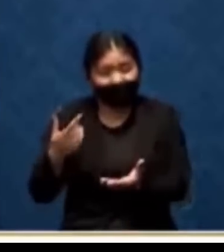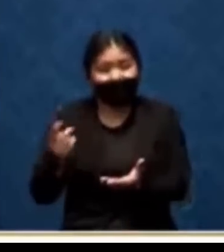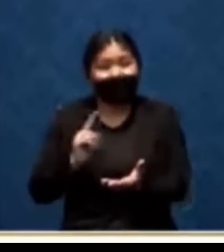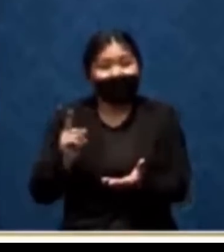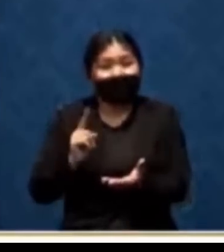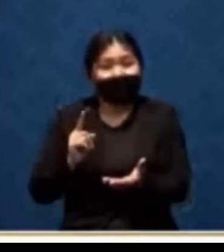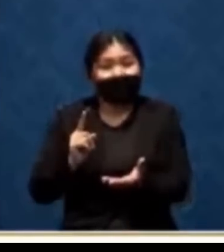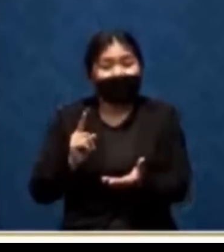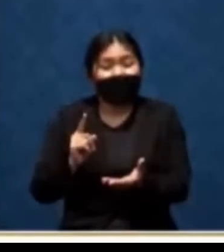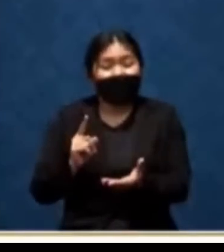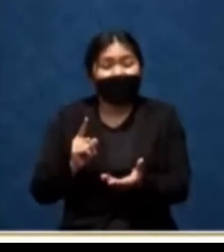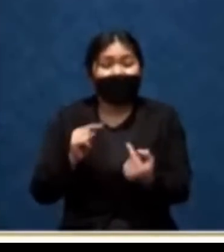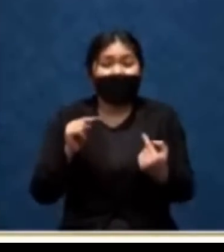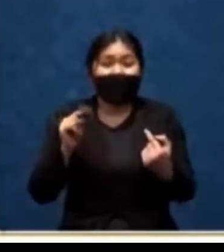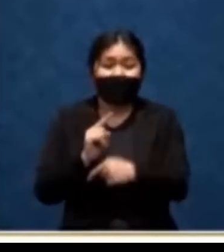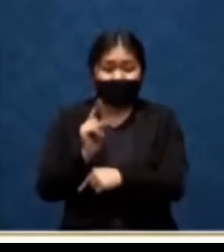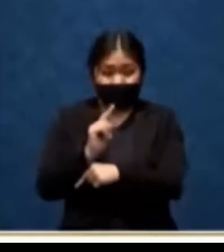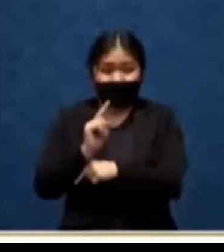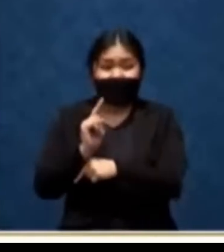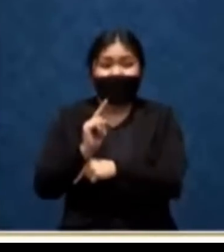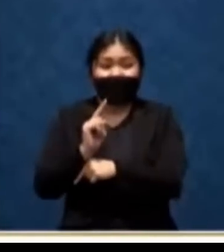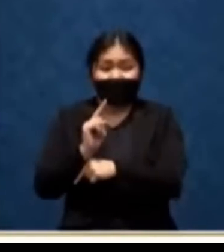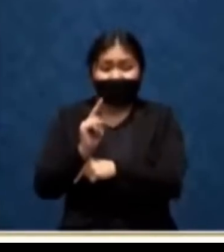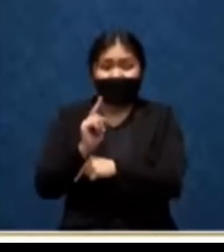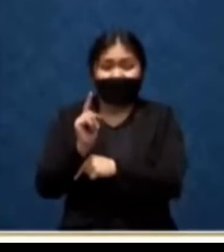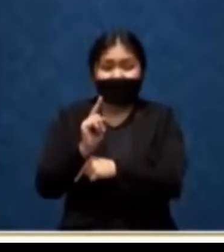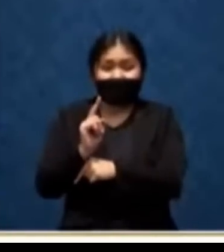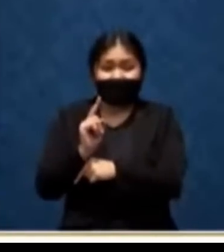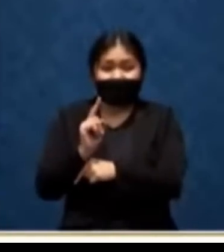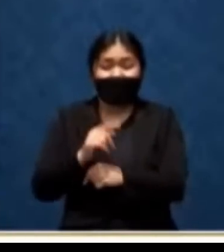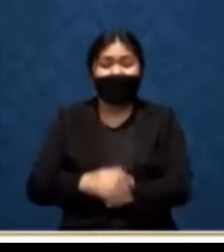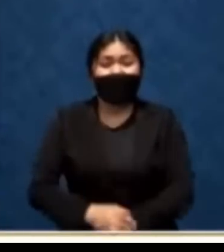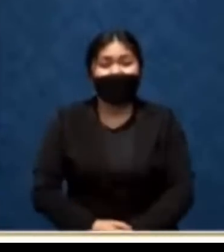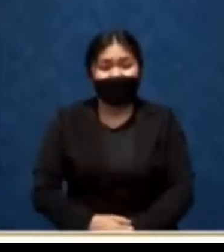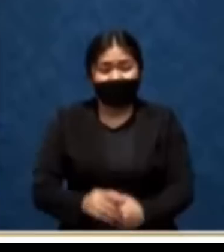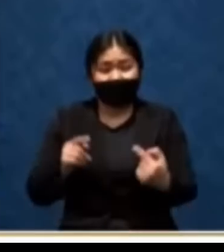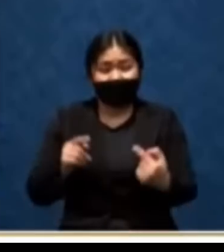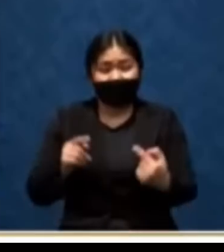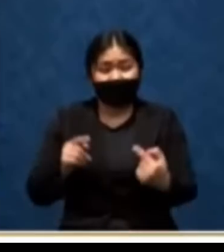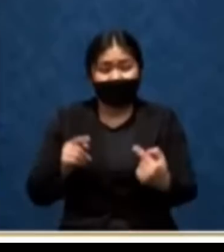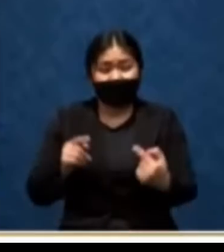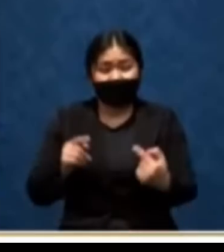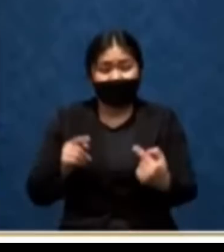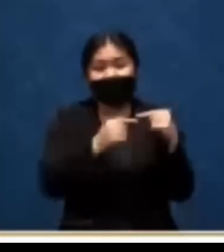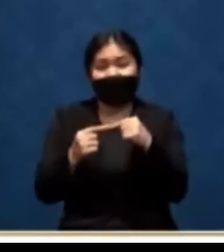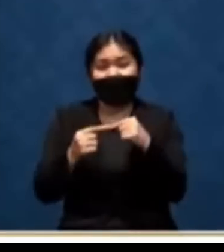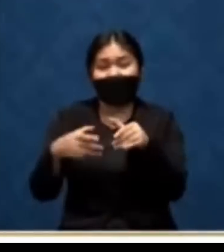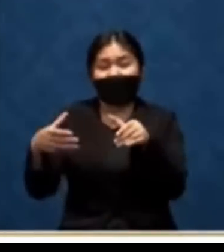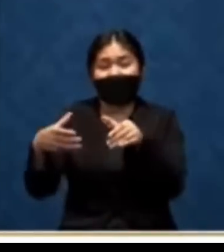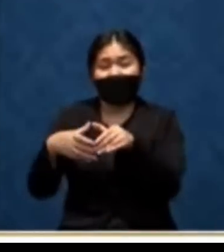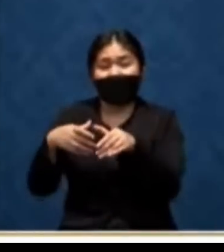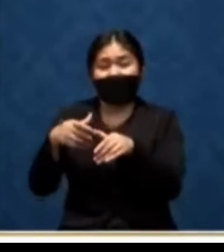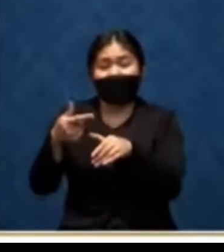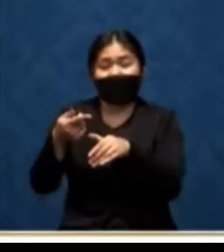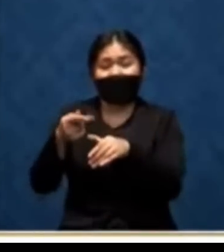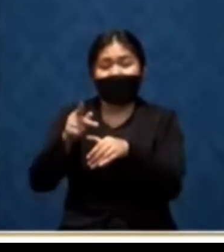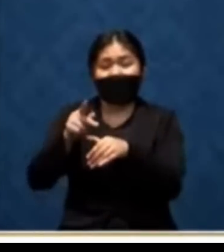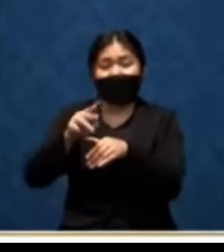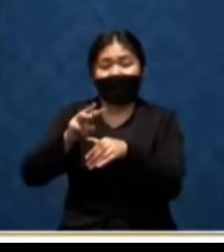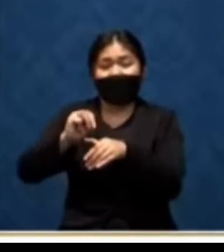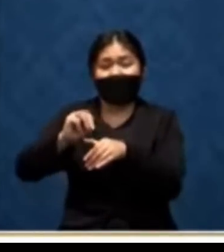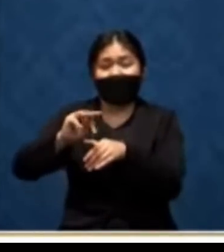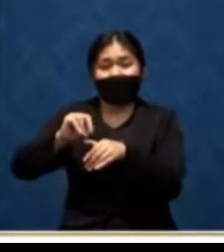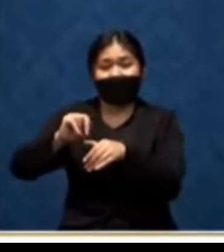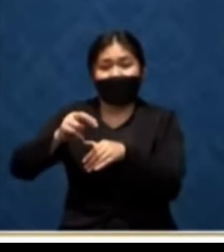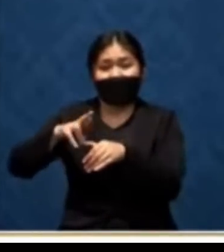คือลามอันนี้พูดพาดพิงไม่เสียหายนะครับไปถึงระดับองคมนตรีอย่างในภาพนะครับ